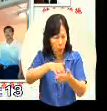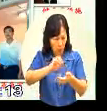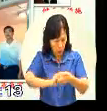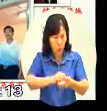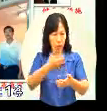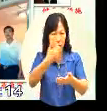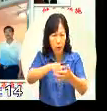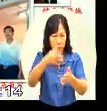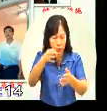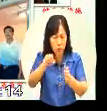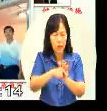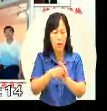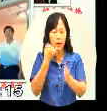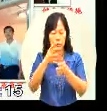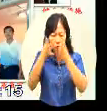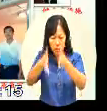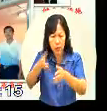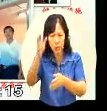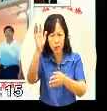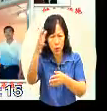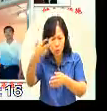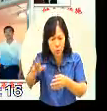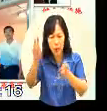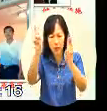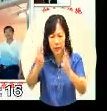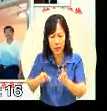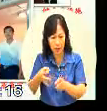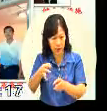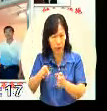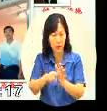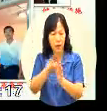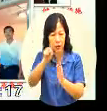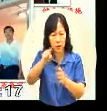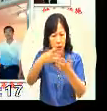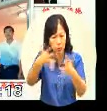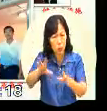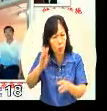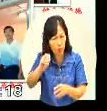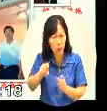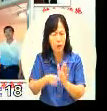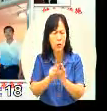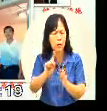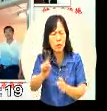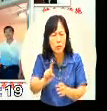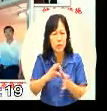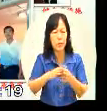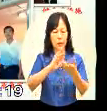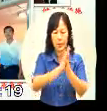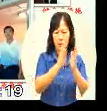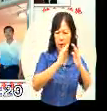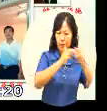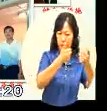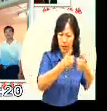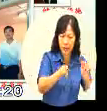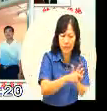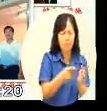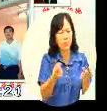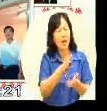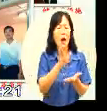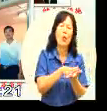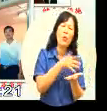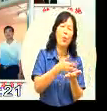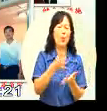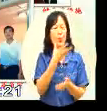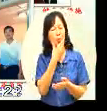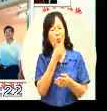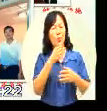数哦，光水电费哦就1082万。啊，是什么原因？就是你把议会当作休闲度假中心了嘛。